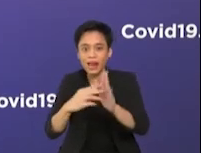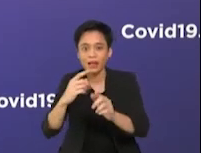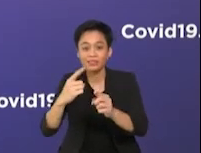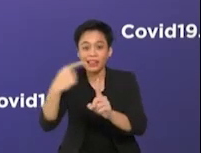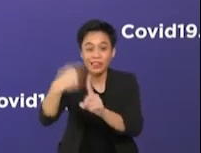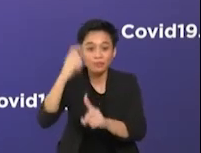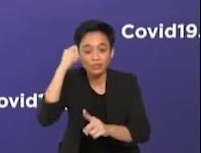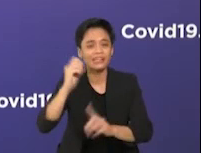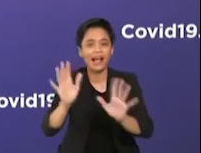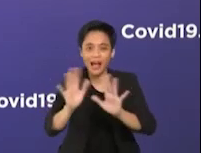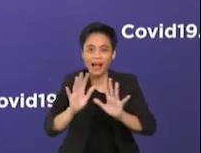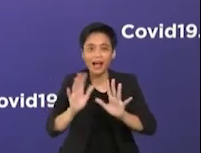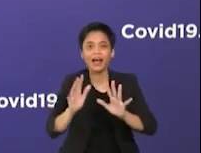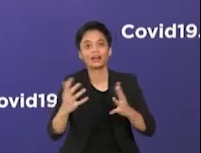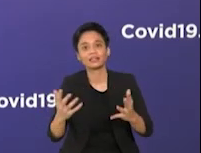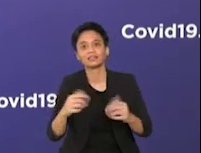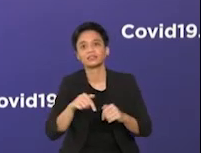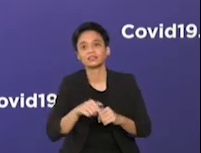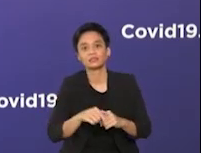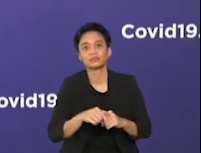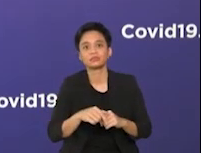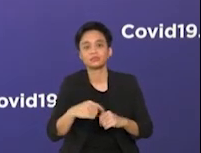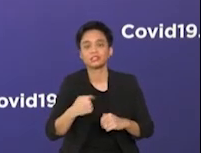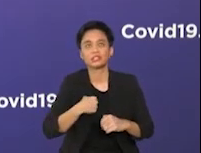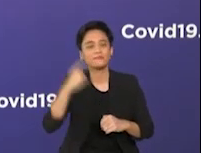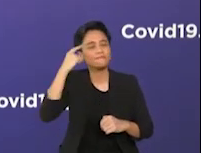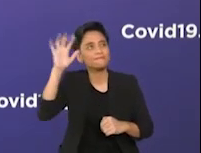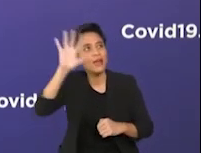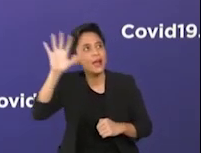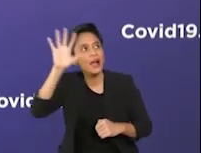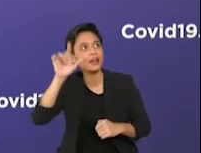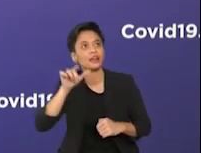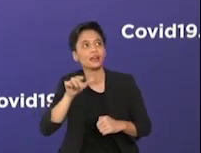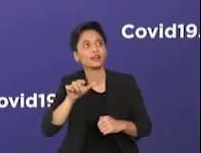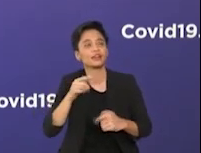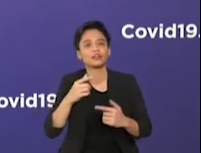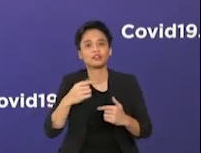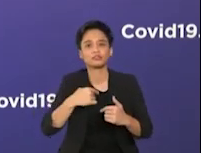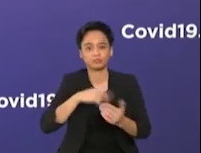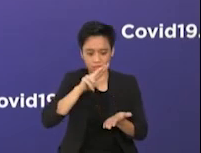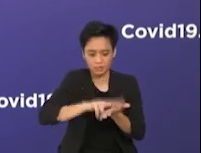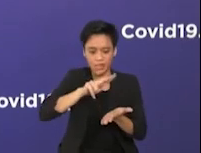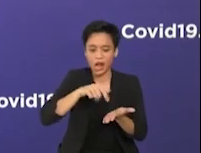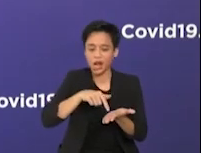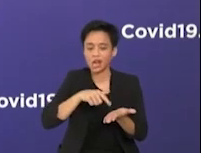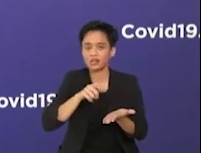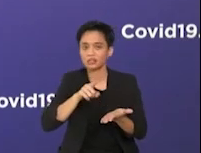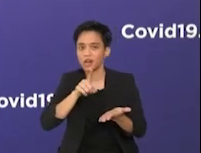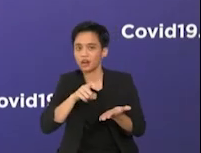karena itu kita bisa membayangkan kalau tidak segera kita cone beberapa kebijakan yang lain